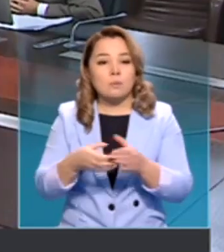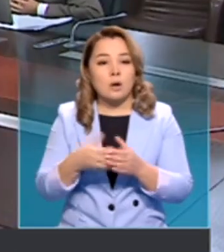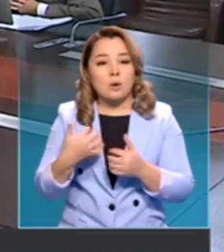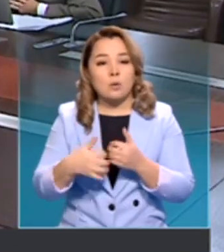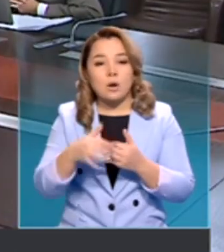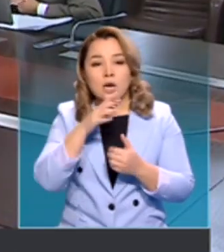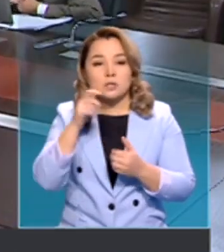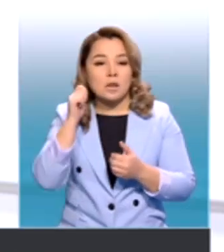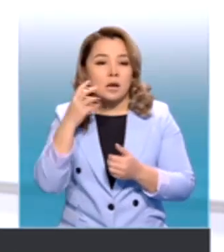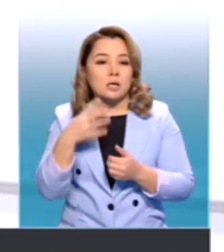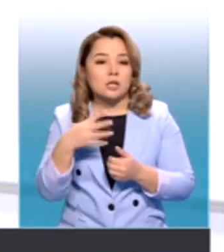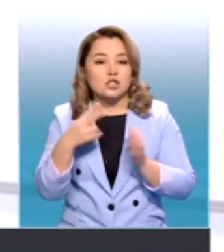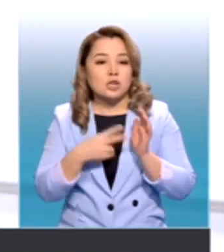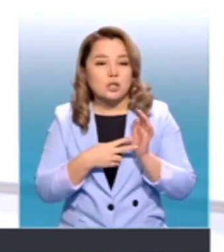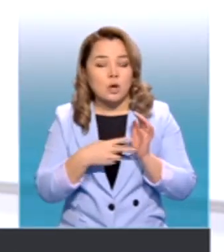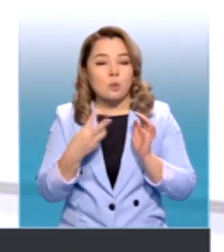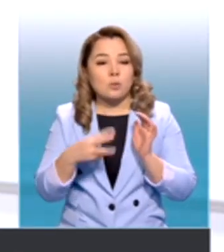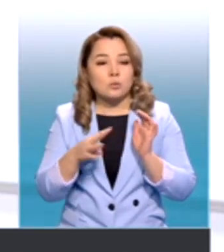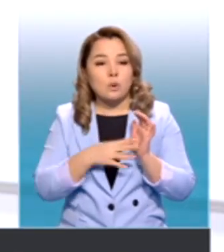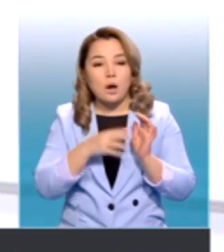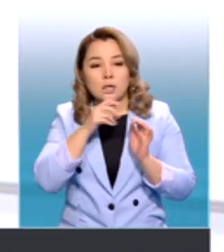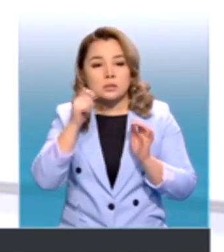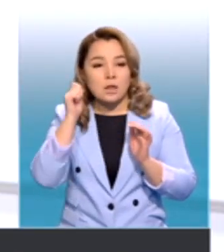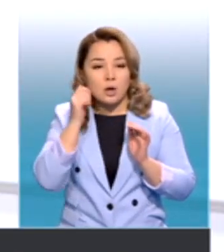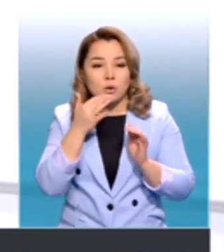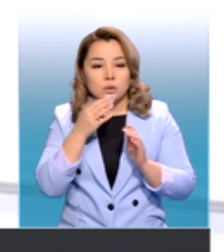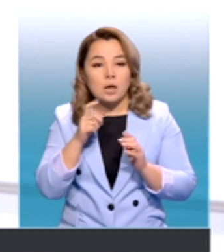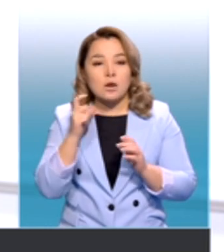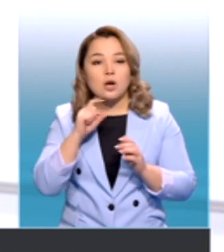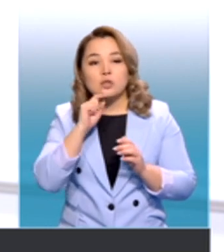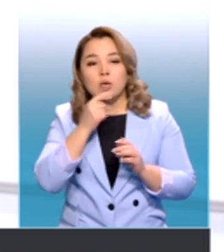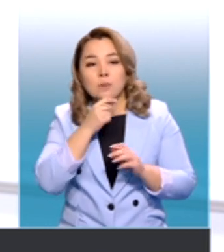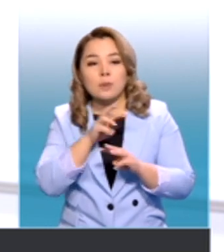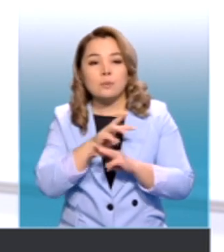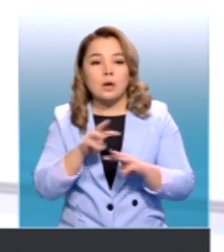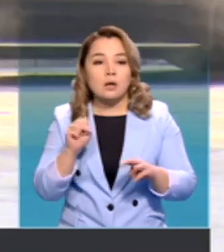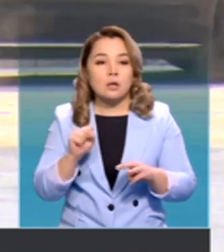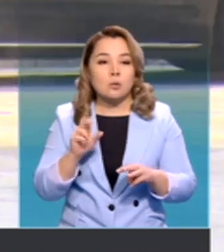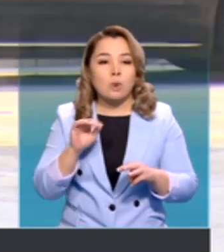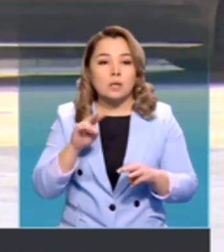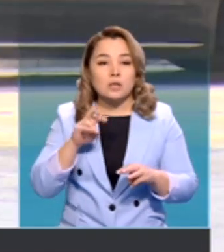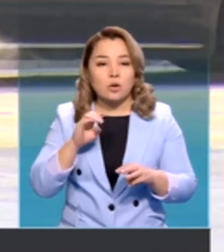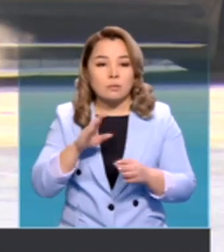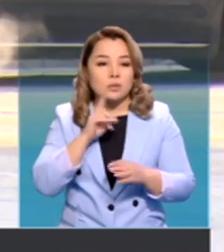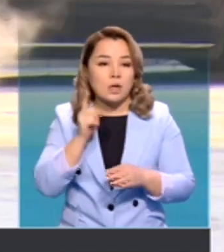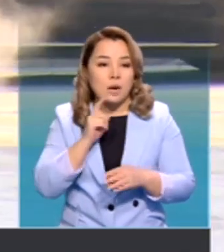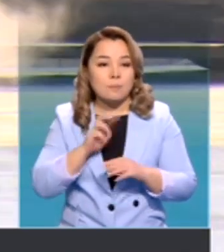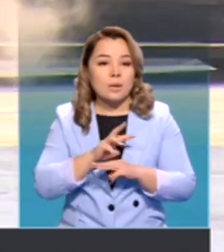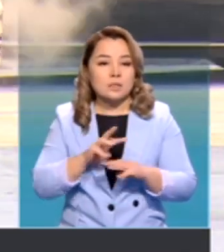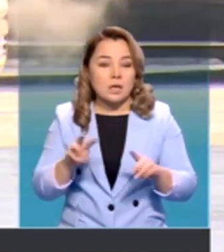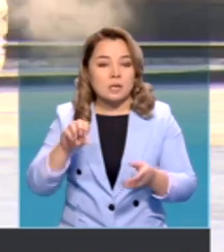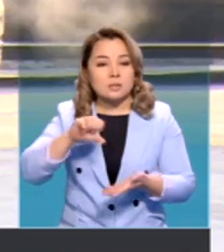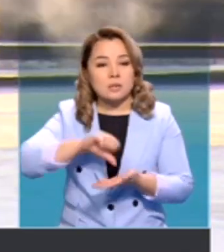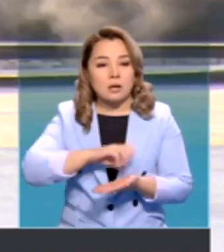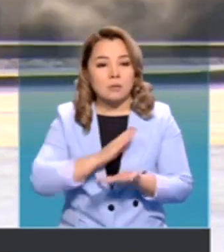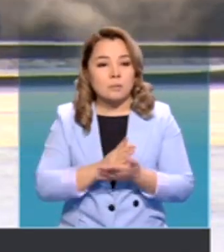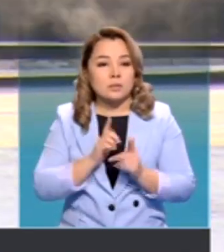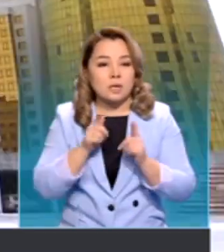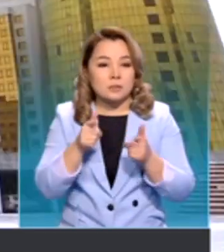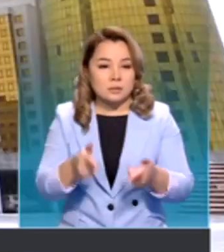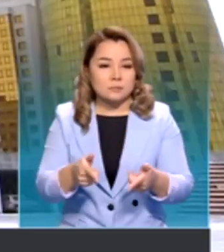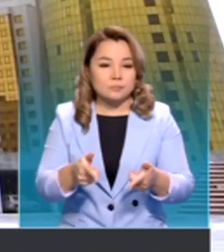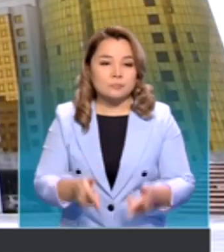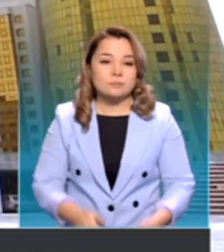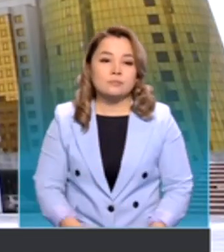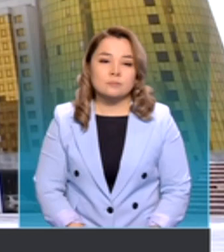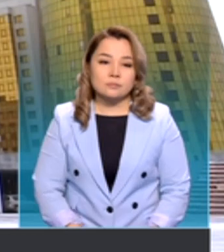жасы 47. Бұған дейін 39 жастағы ұлттық экономика министрі Әлібек Қуантыров ең жас министр болып келген еді. Ақерке Бектас,